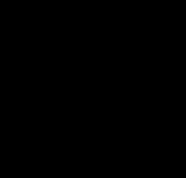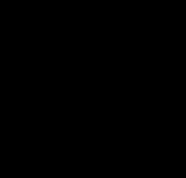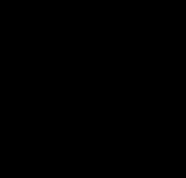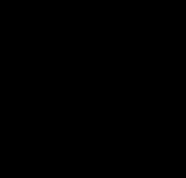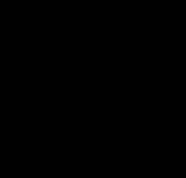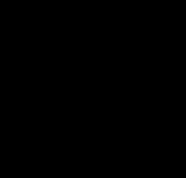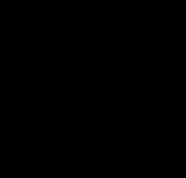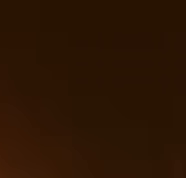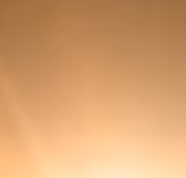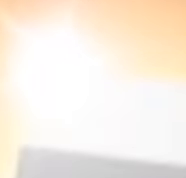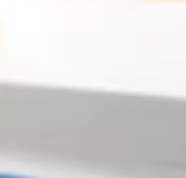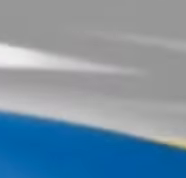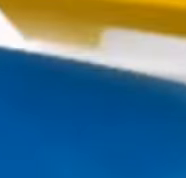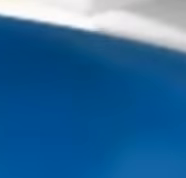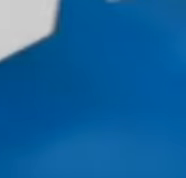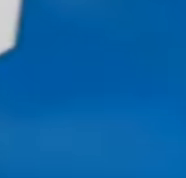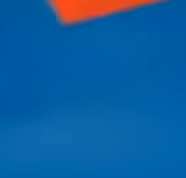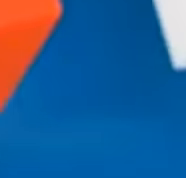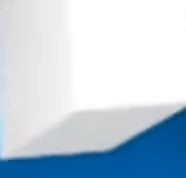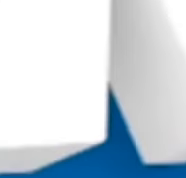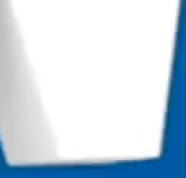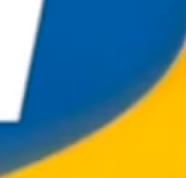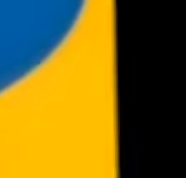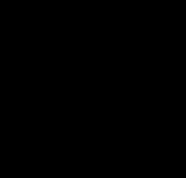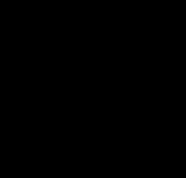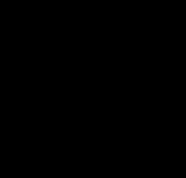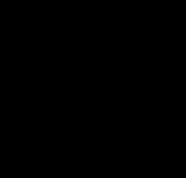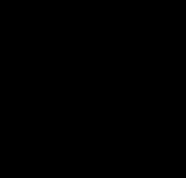Everywhere you go, MTN.